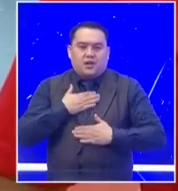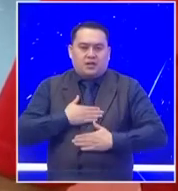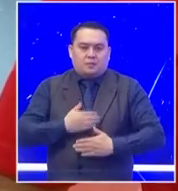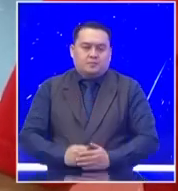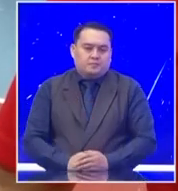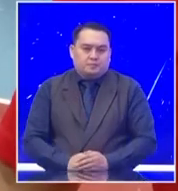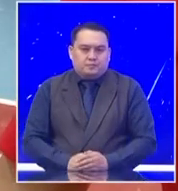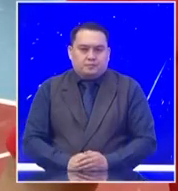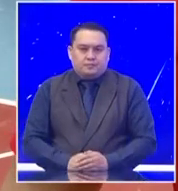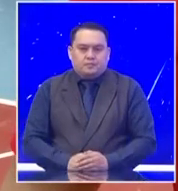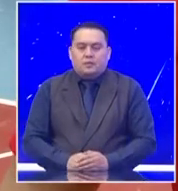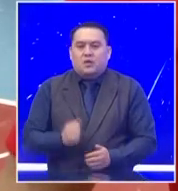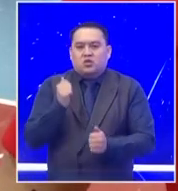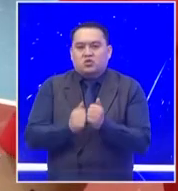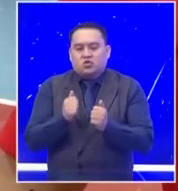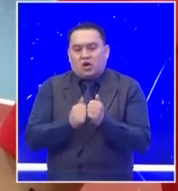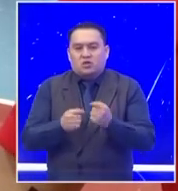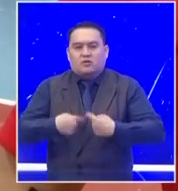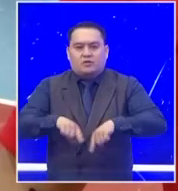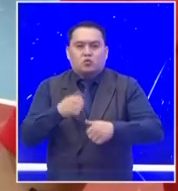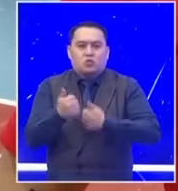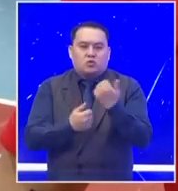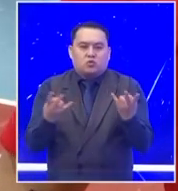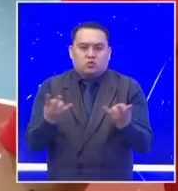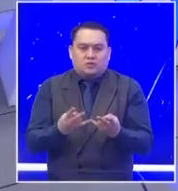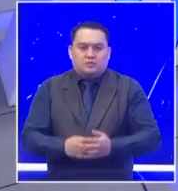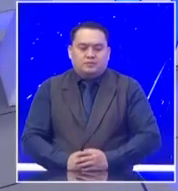Спасибо. Почаще, чтобы организовывали такие турниры.